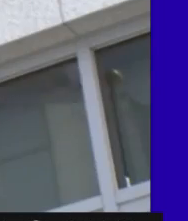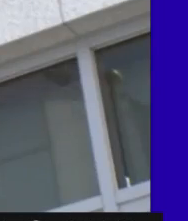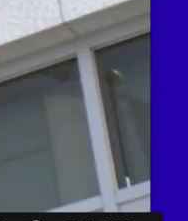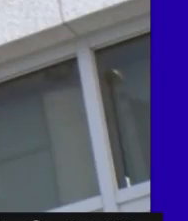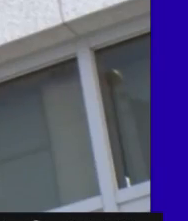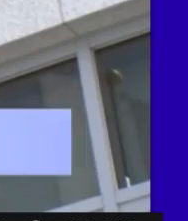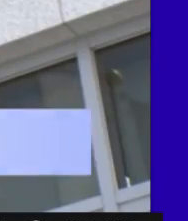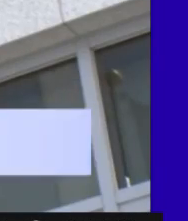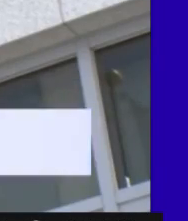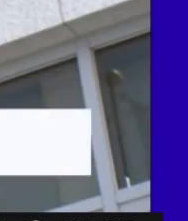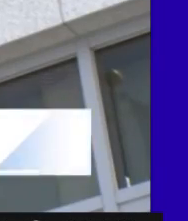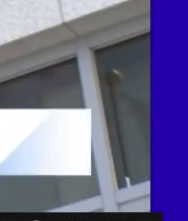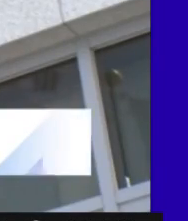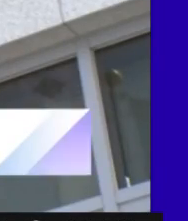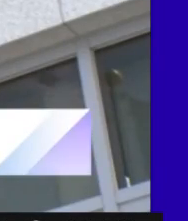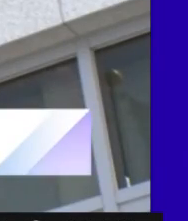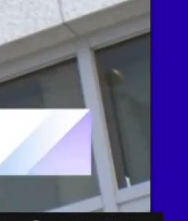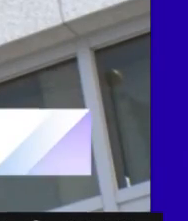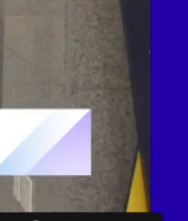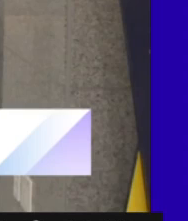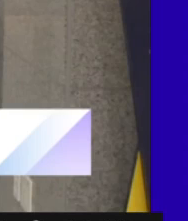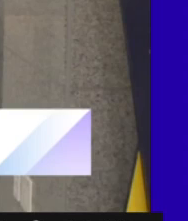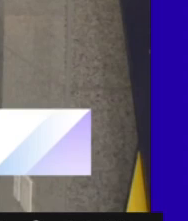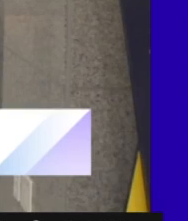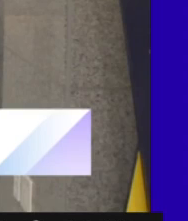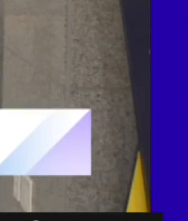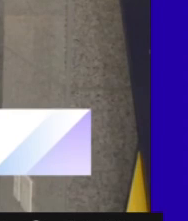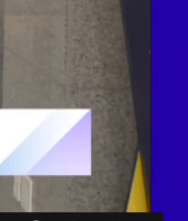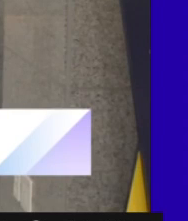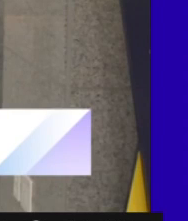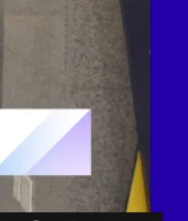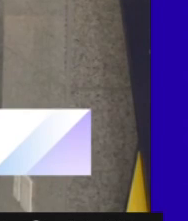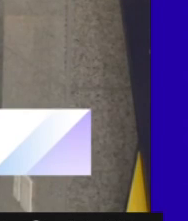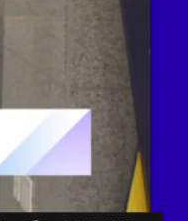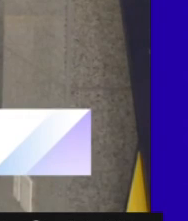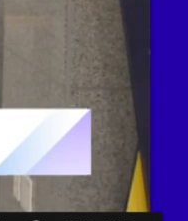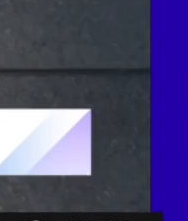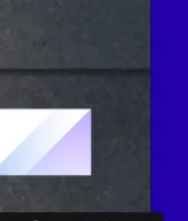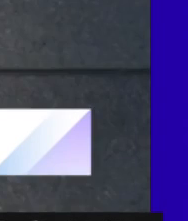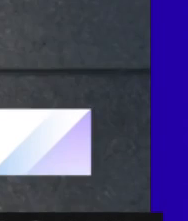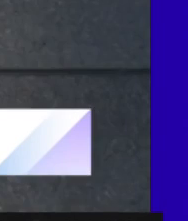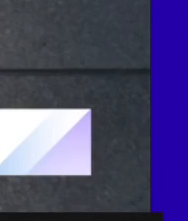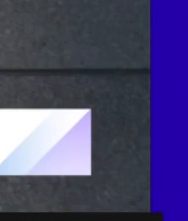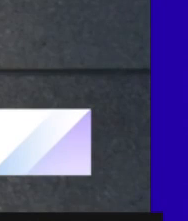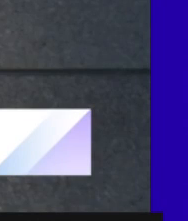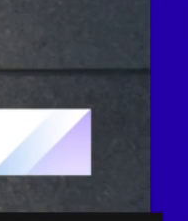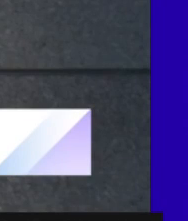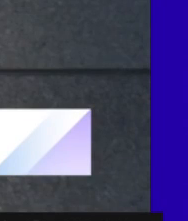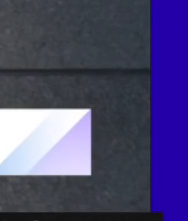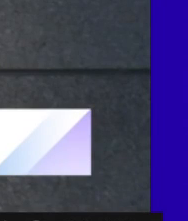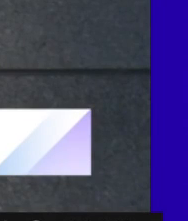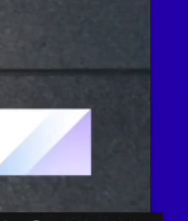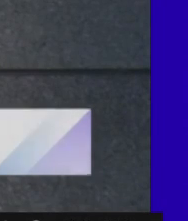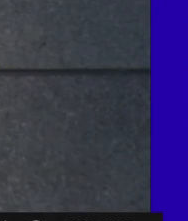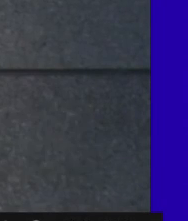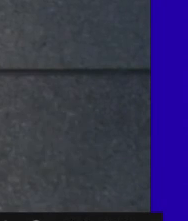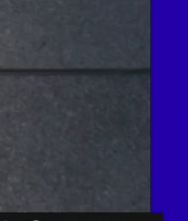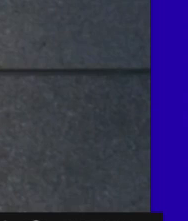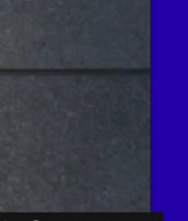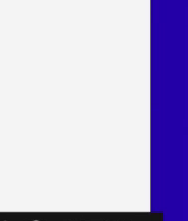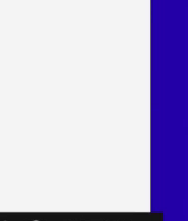이 시기를 전후로 이준석 전 국민의 힘 대표 사건 수사팀의 수사 속도를 내려온 취지의 지시를 집중적으로 내린 걸로